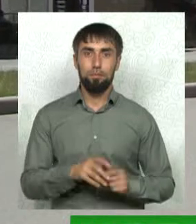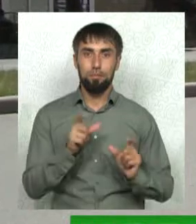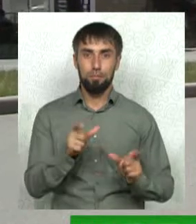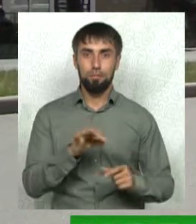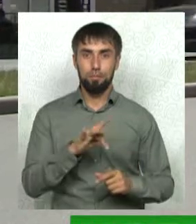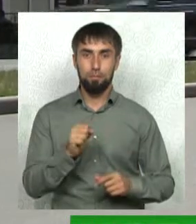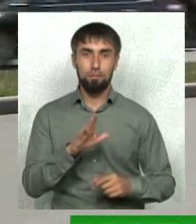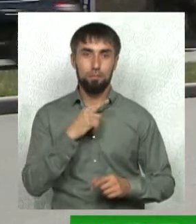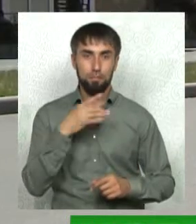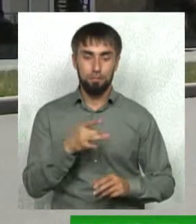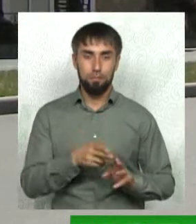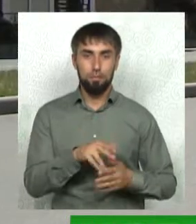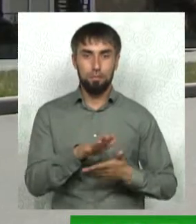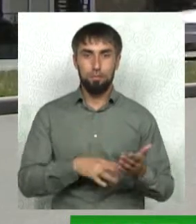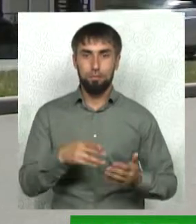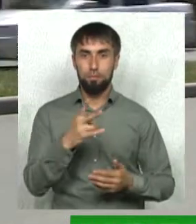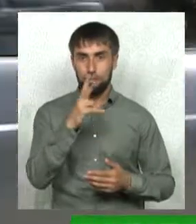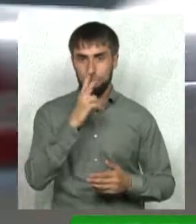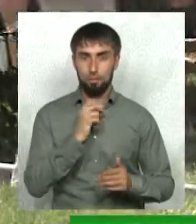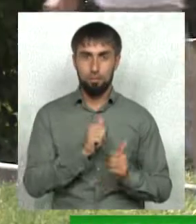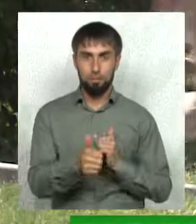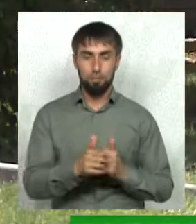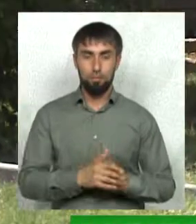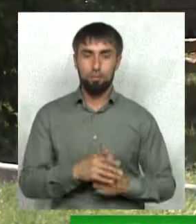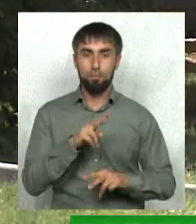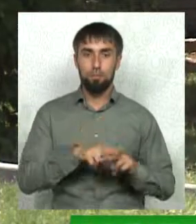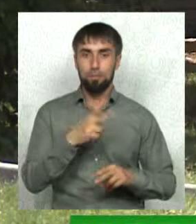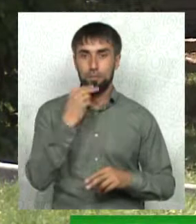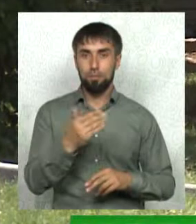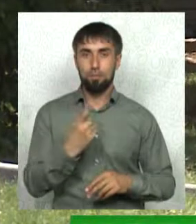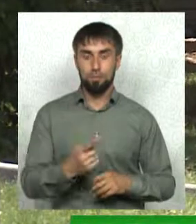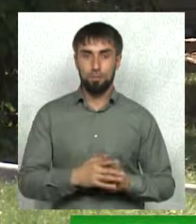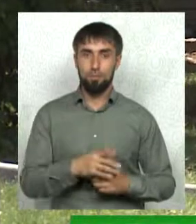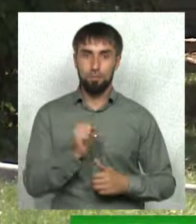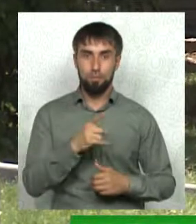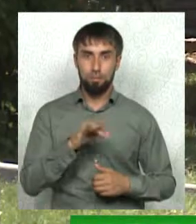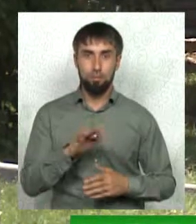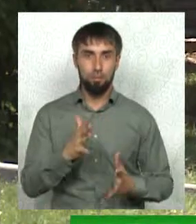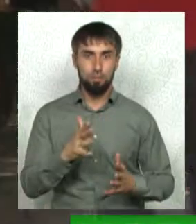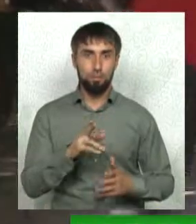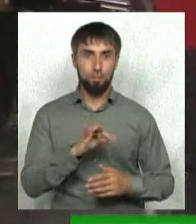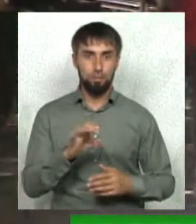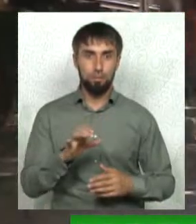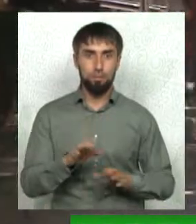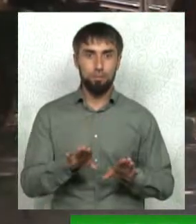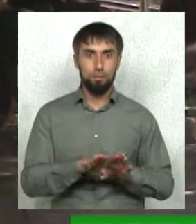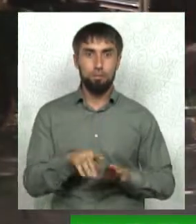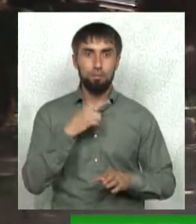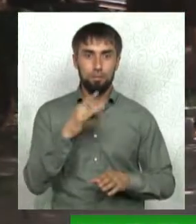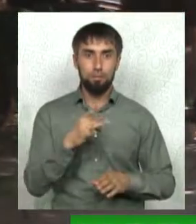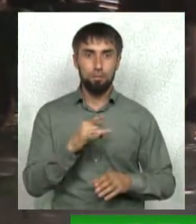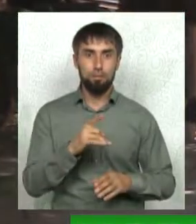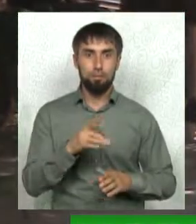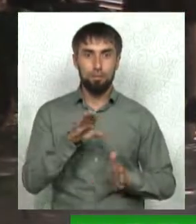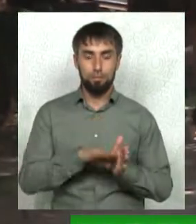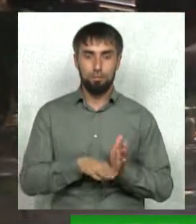Ограничительные меры в республике продлены сразу на 2 месяца вперед вместо привычного 1. А значит, и ситуация с COVID-19 в регионе значительно